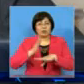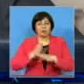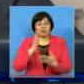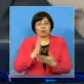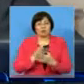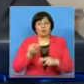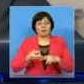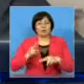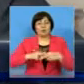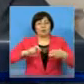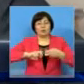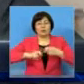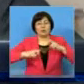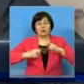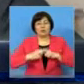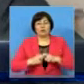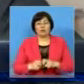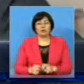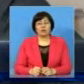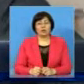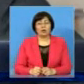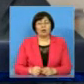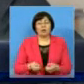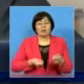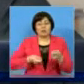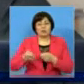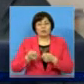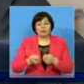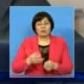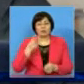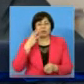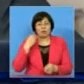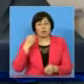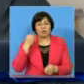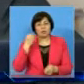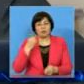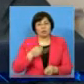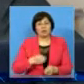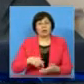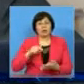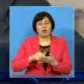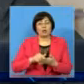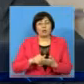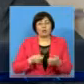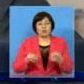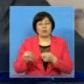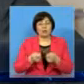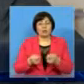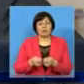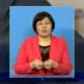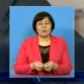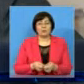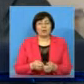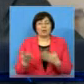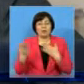бұл мәселе бойынша арнайы сол басшыларымен, Алматыда, Ақтөбедегі сол Кеселдің басшыларымен хабарласып отырық. Бұл енді